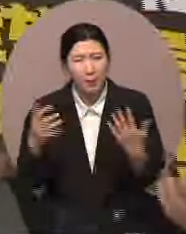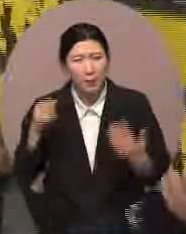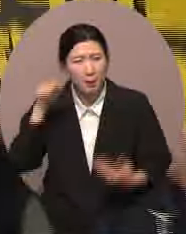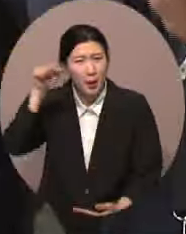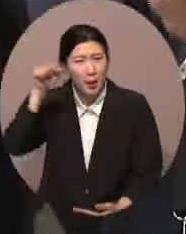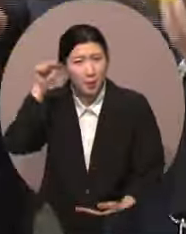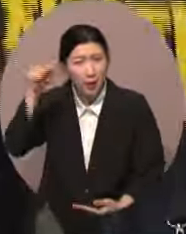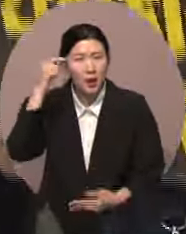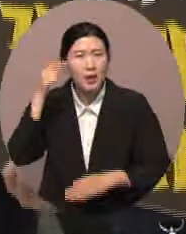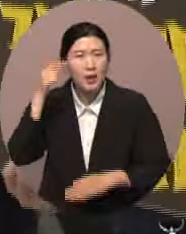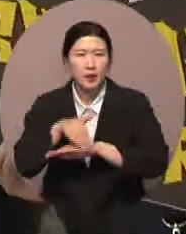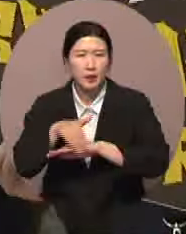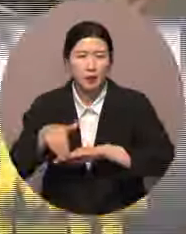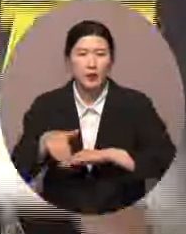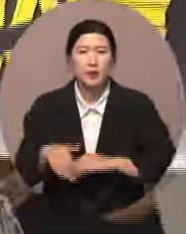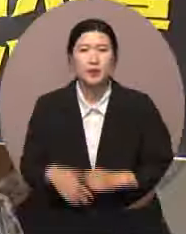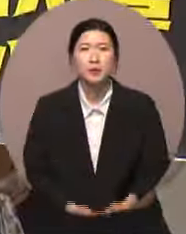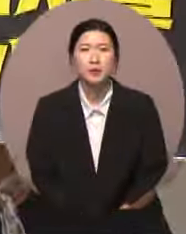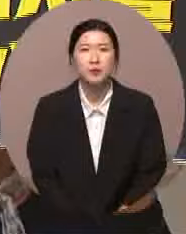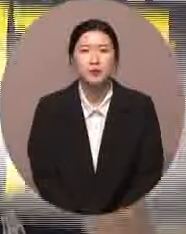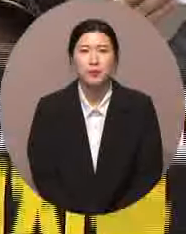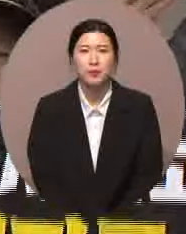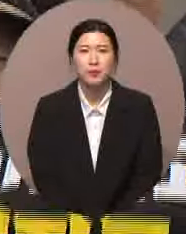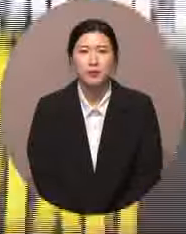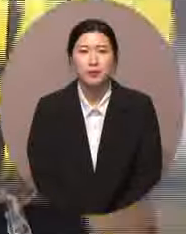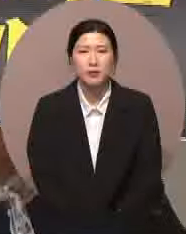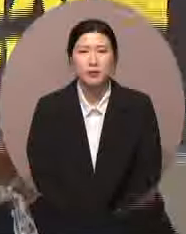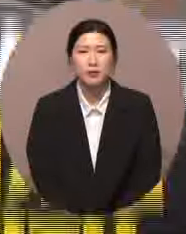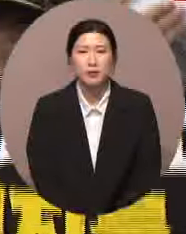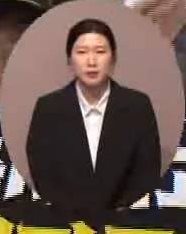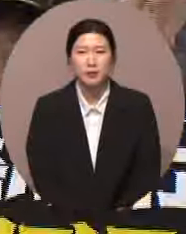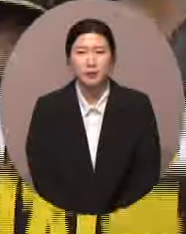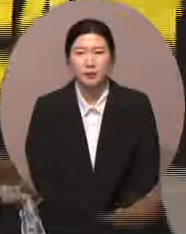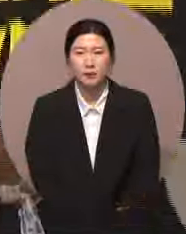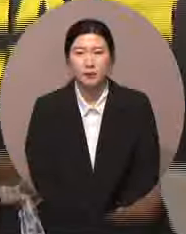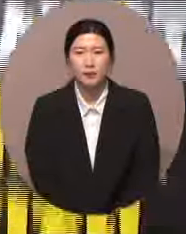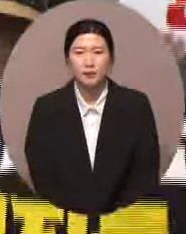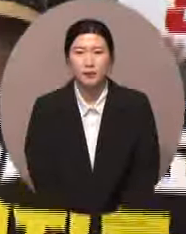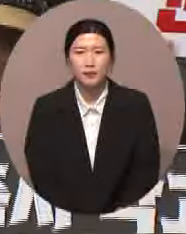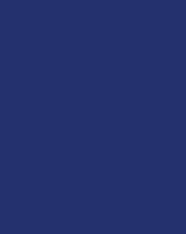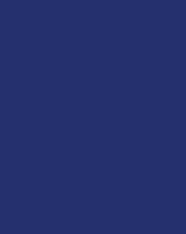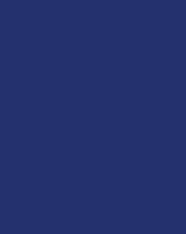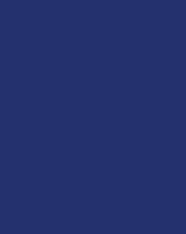축산단지를 둘러싼 갈등이 계속될 전망입니다. MBC 뉴스 김광현입니다.